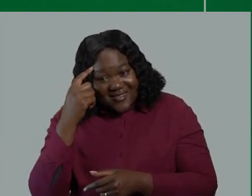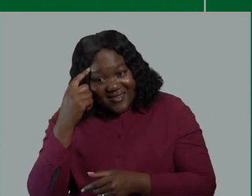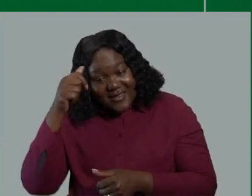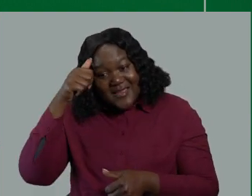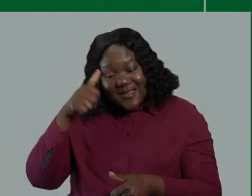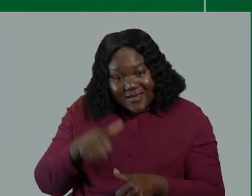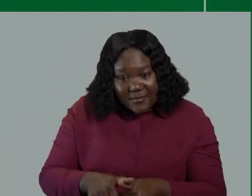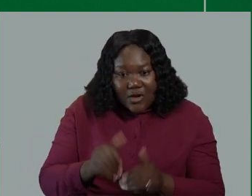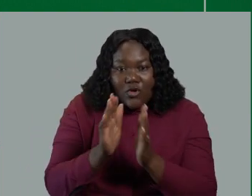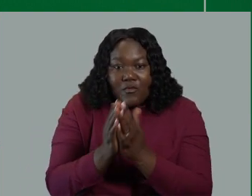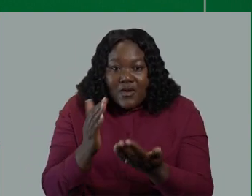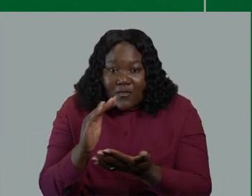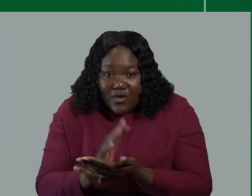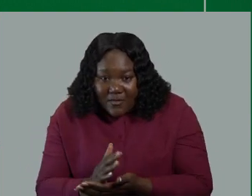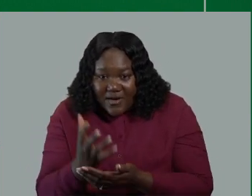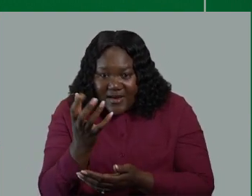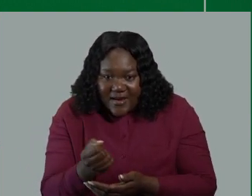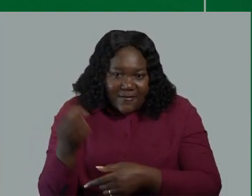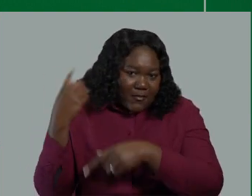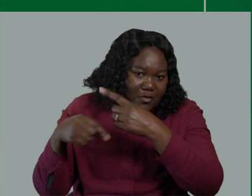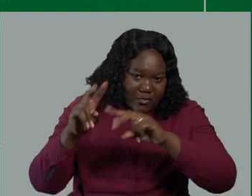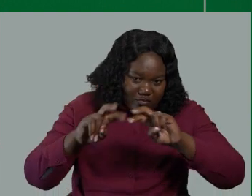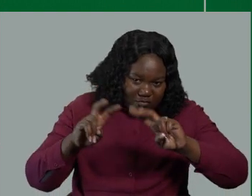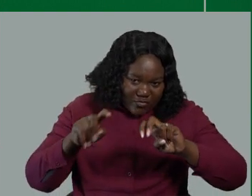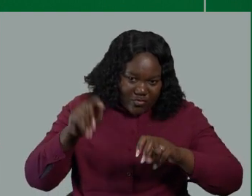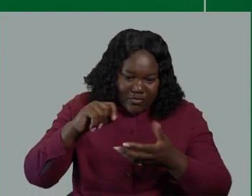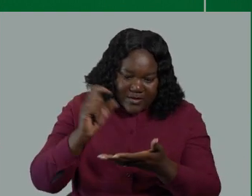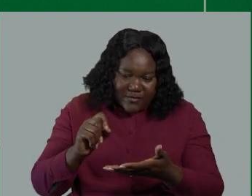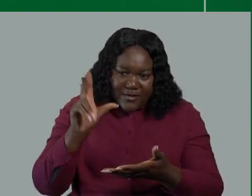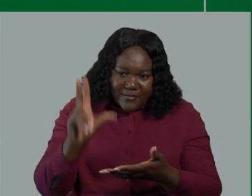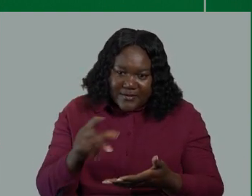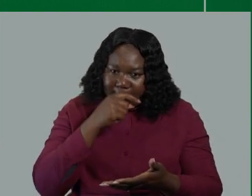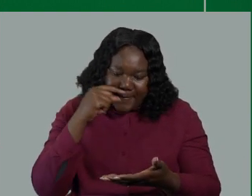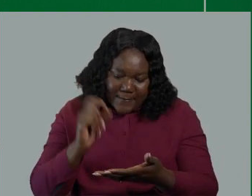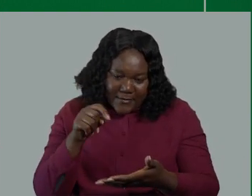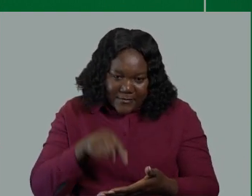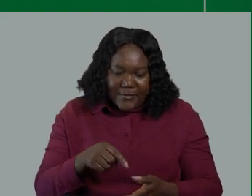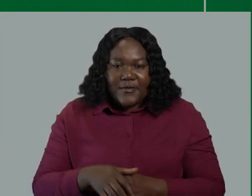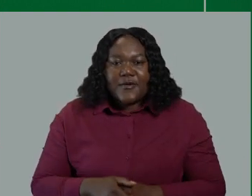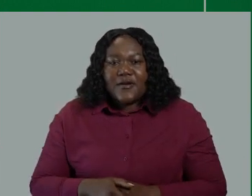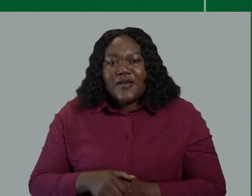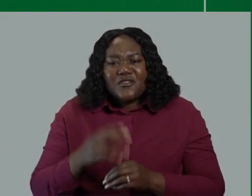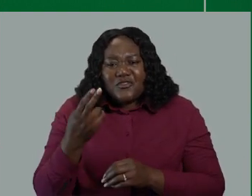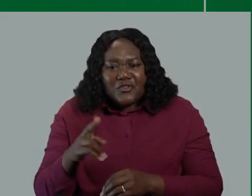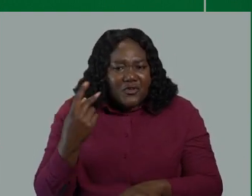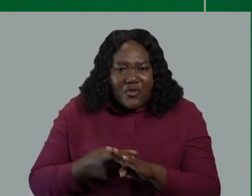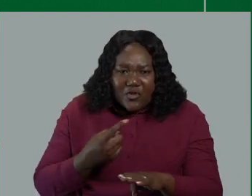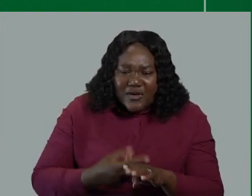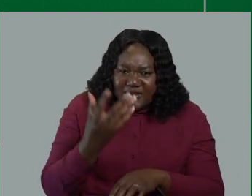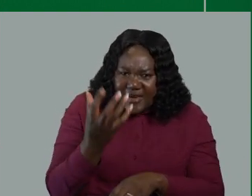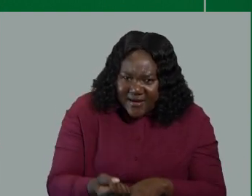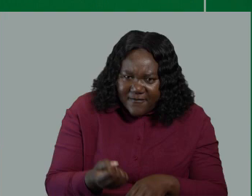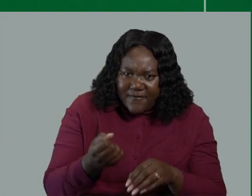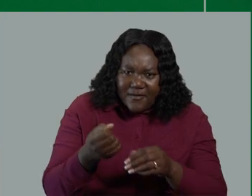dhidhilika kutya, omambo gamwe ohaga kala gena etalululo nohali nyolwa komunyoli wembo ndoka. Aluhe omambo